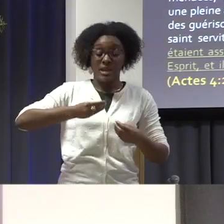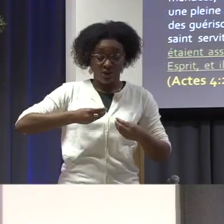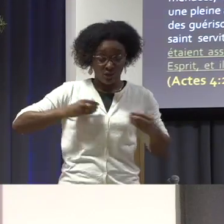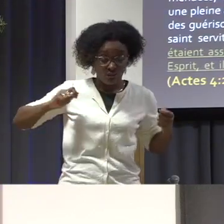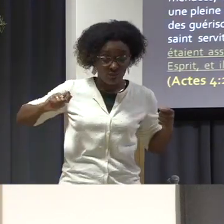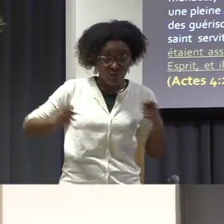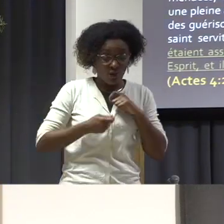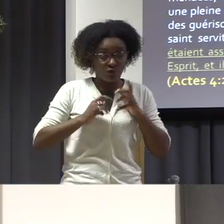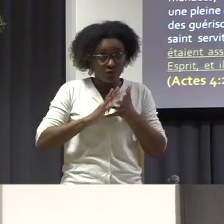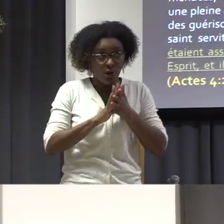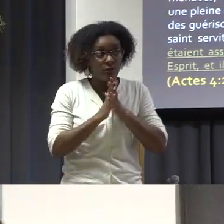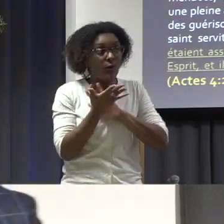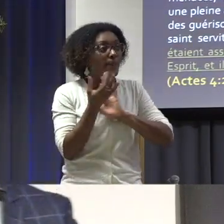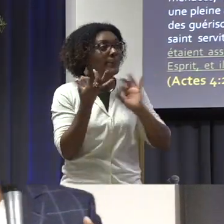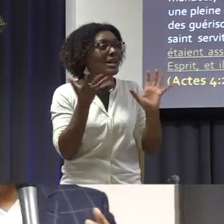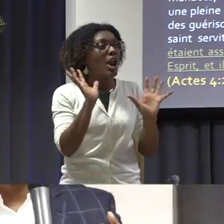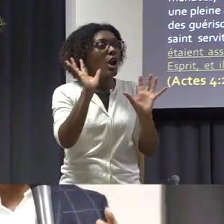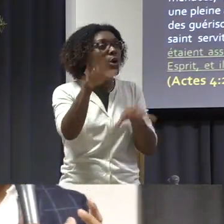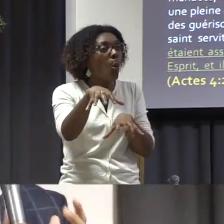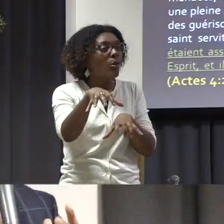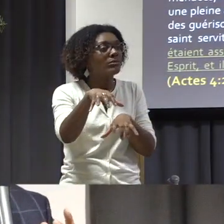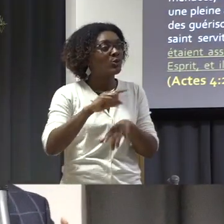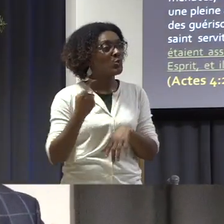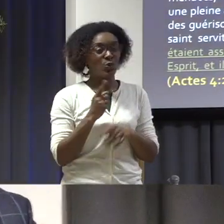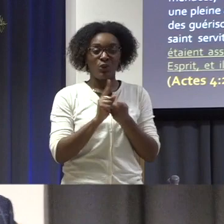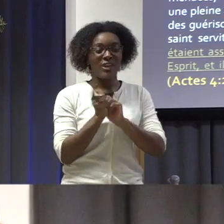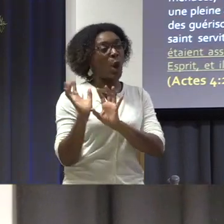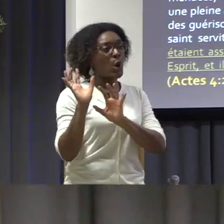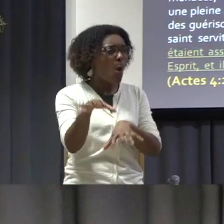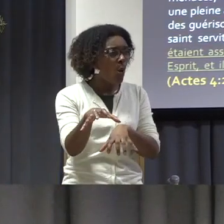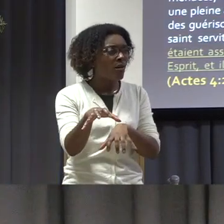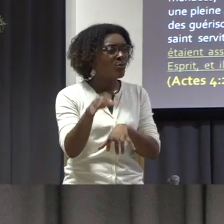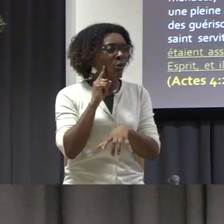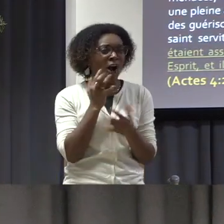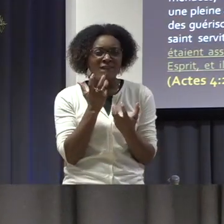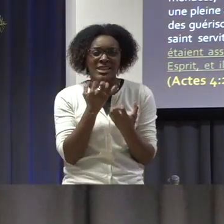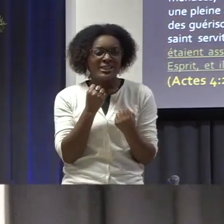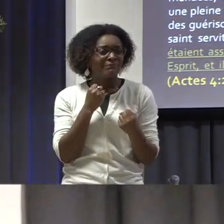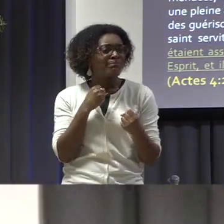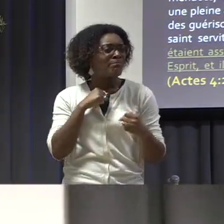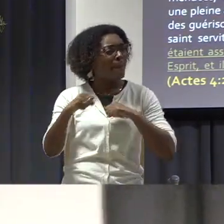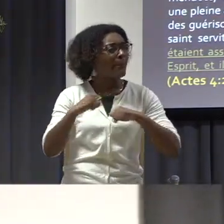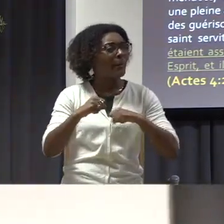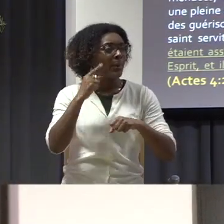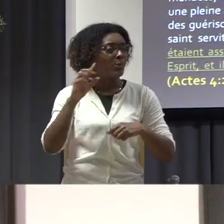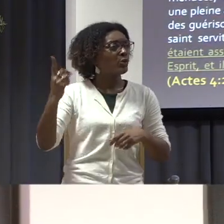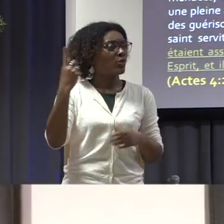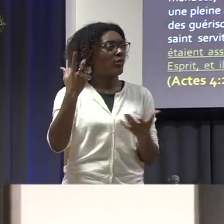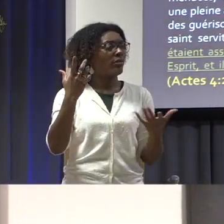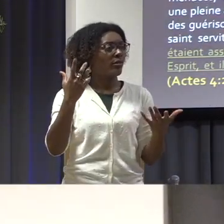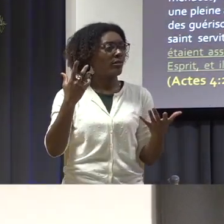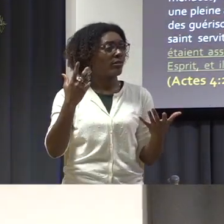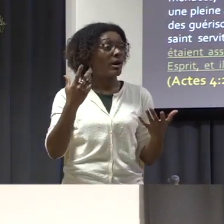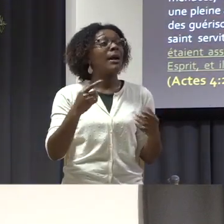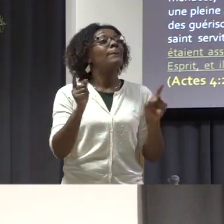nous transforme en lion nous devenons des lions de dieu par ce temps de prière avec le seigneur lorsque les